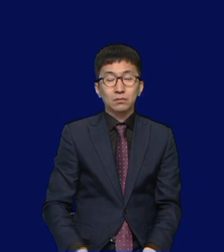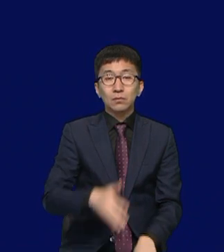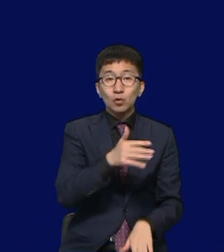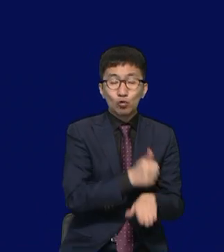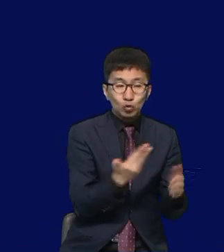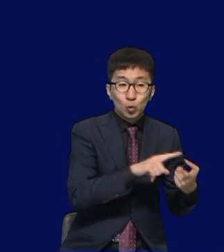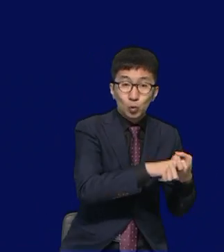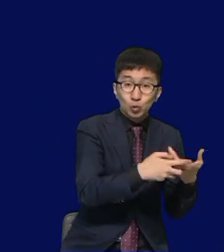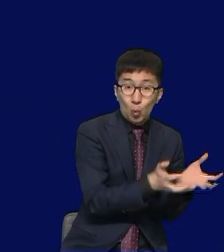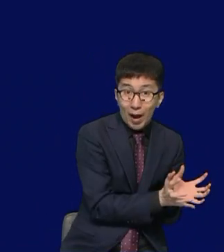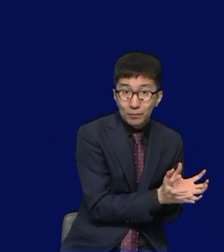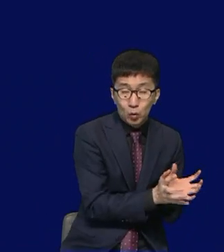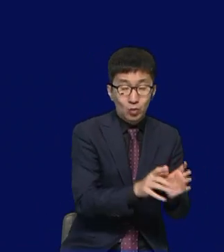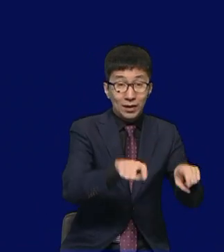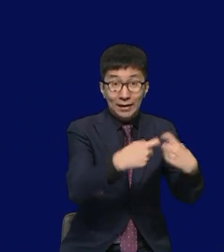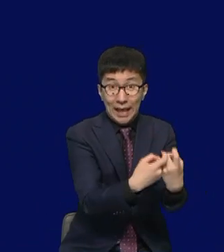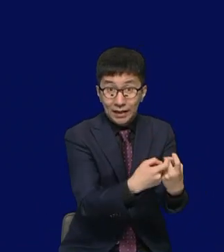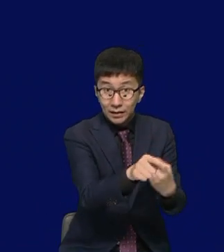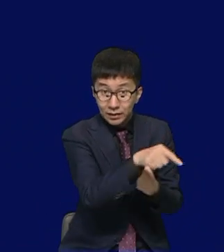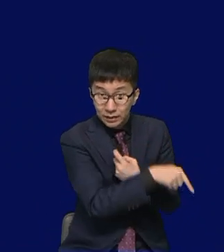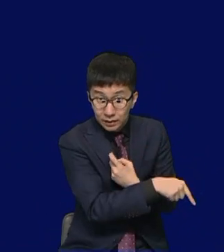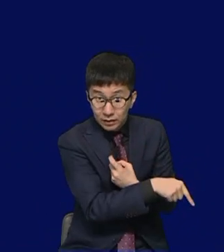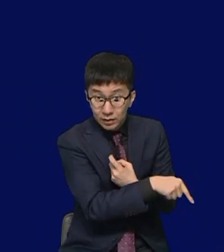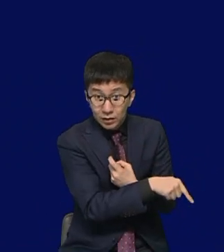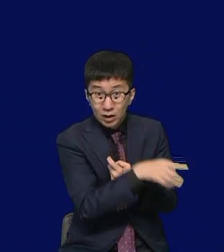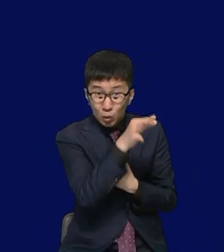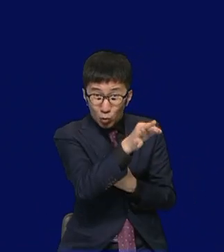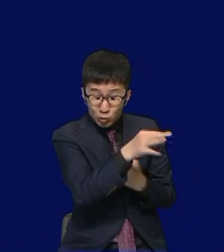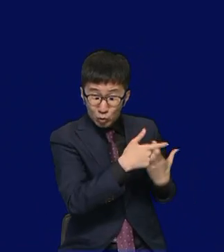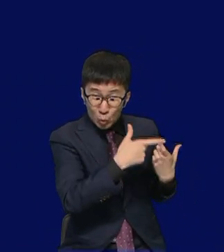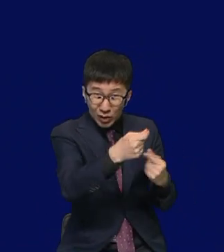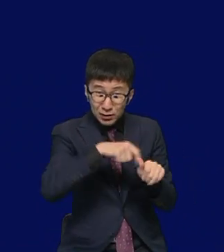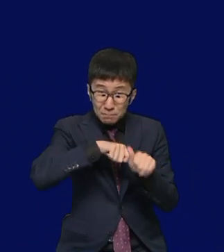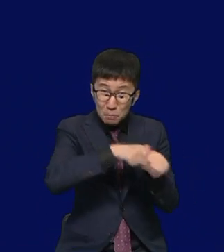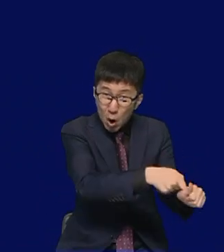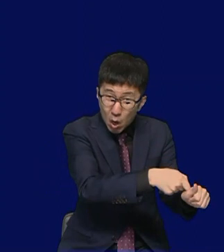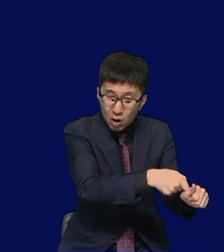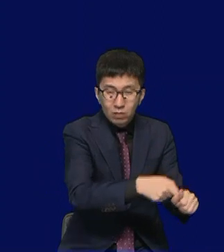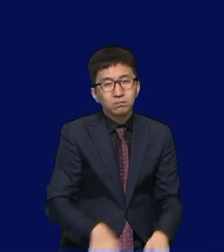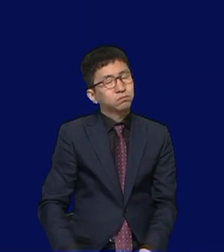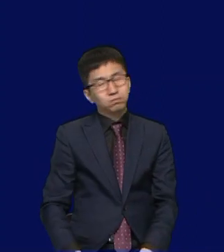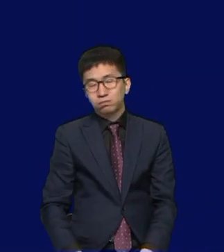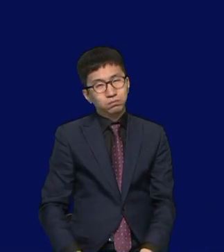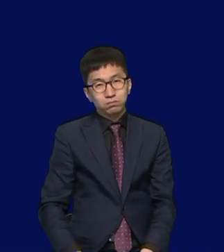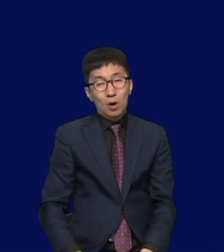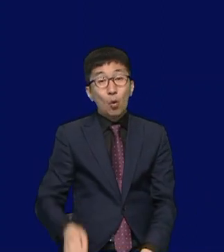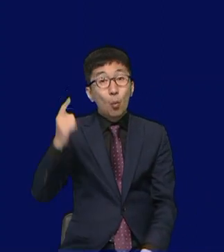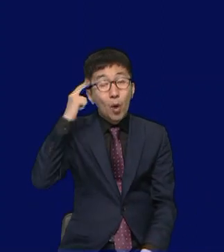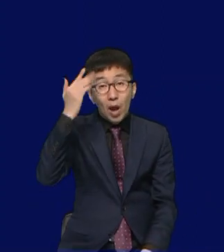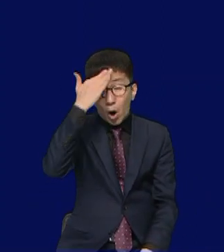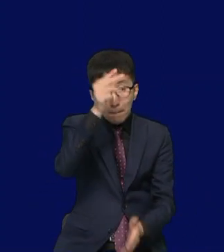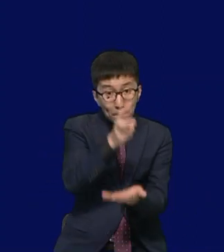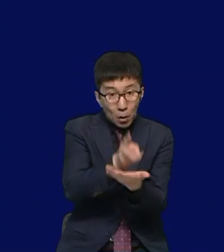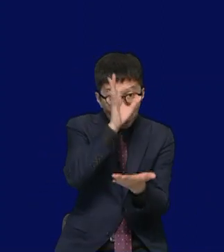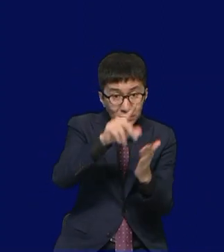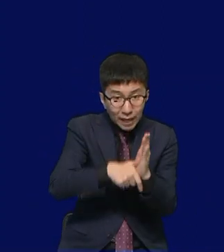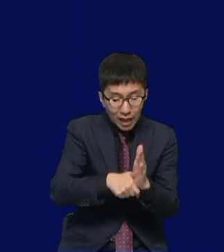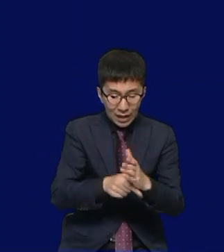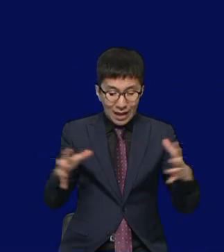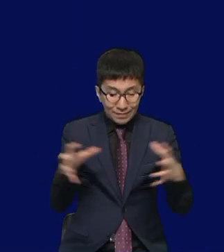노동조합과 개별조합원의 손해배상 책임을 동일하게 보면 헌법상 단결권과 단체 행동권을 위축시킬